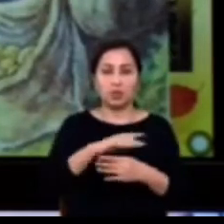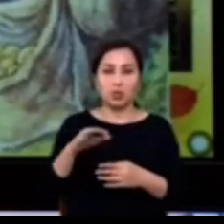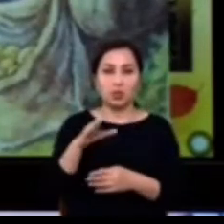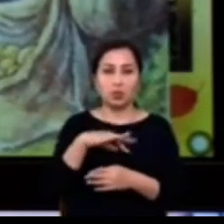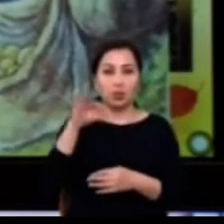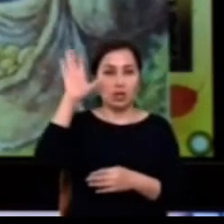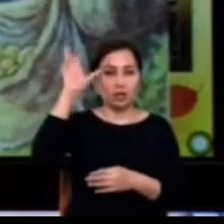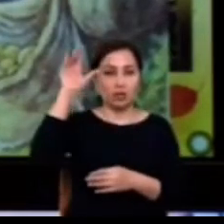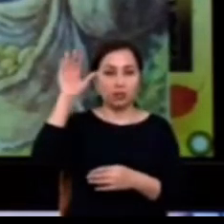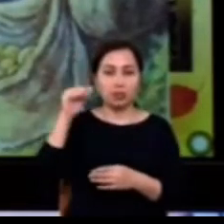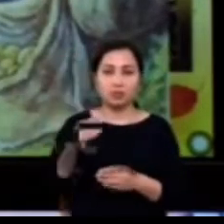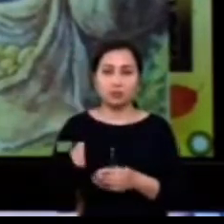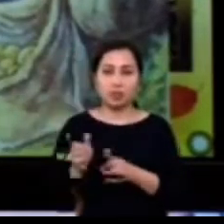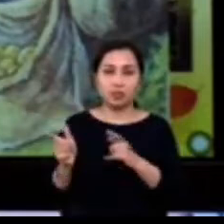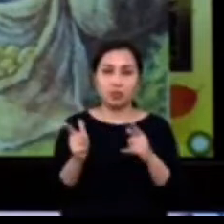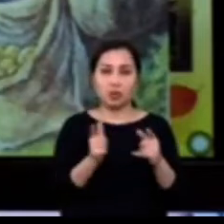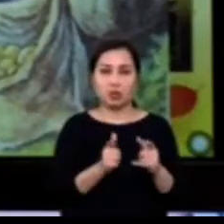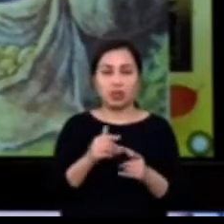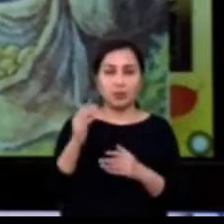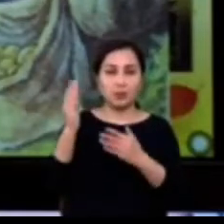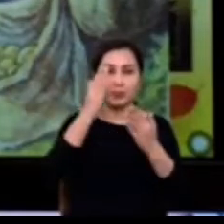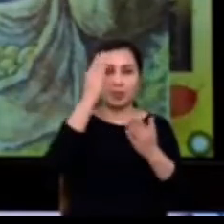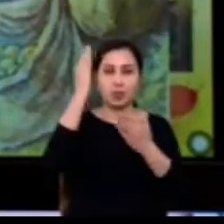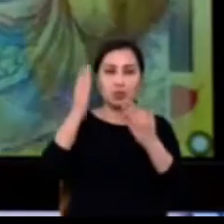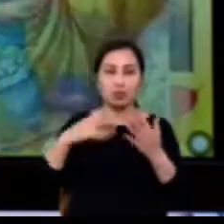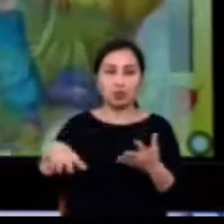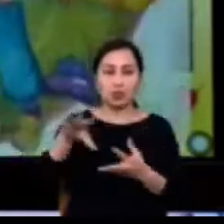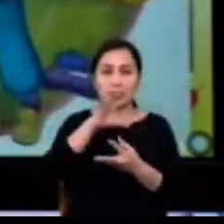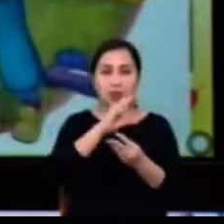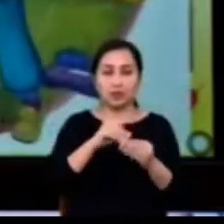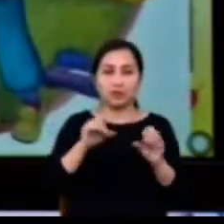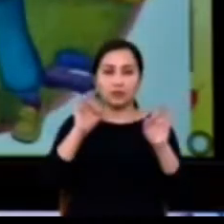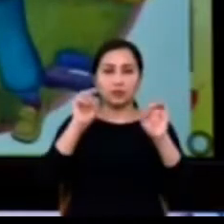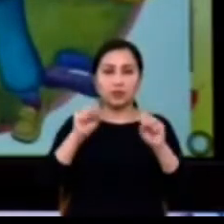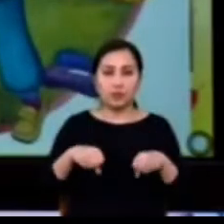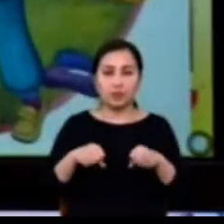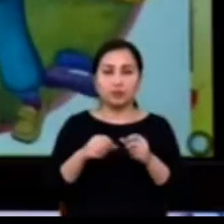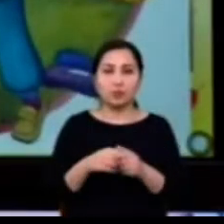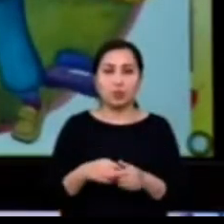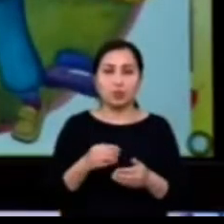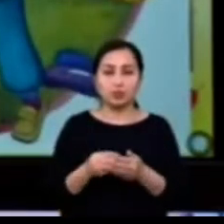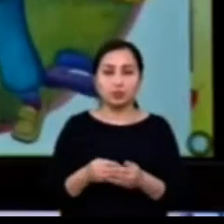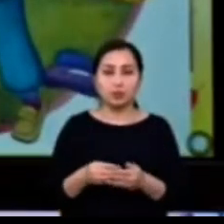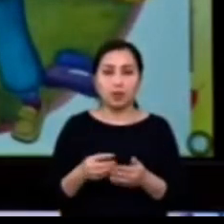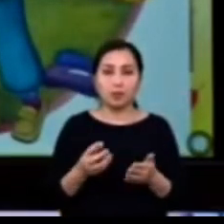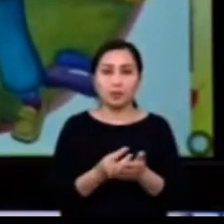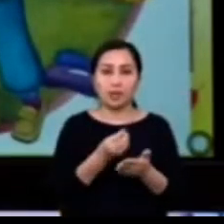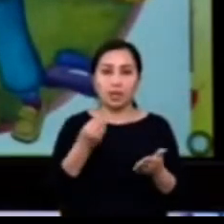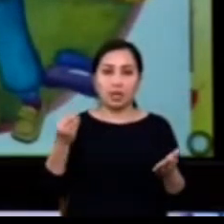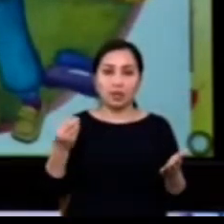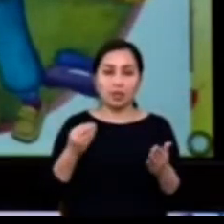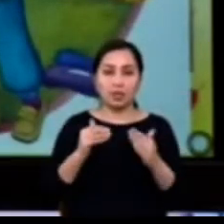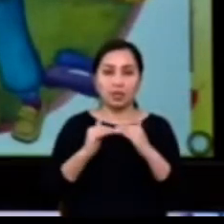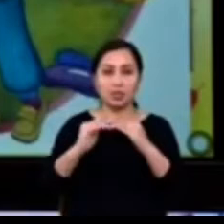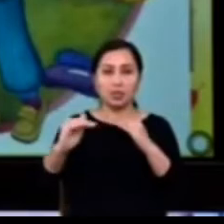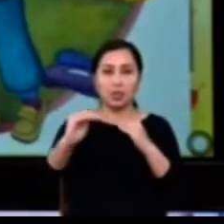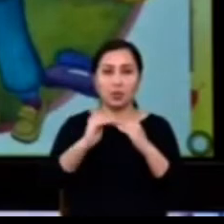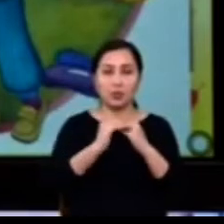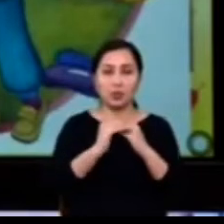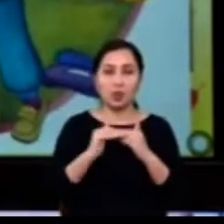воды приготовила природа всевозможные плоды. На полях